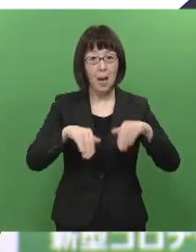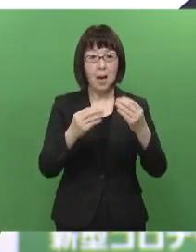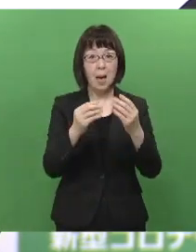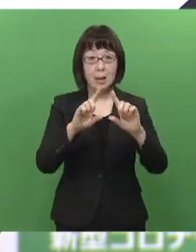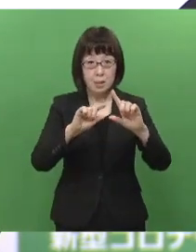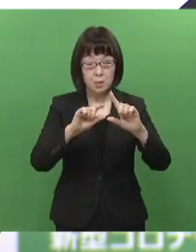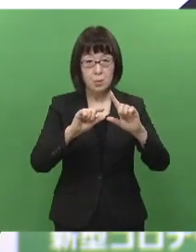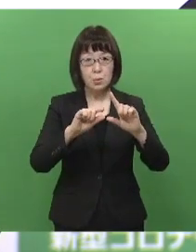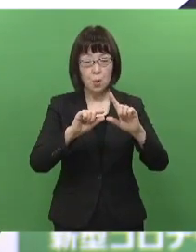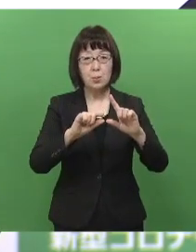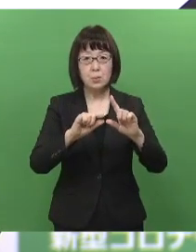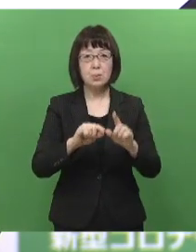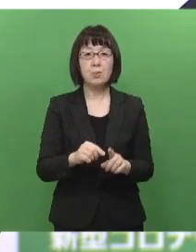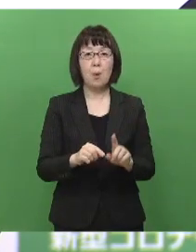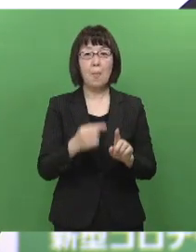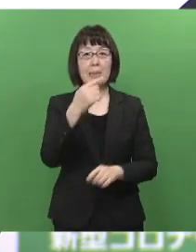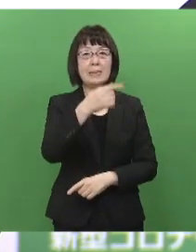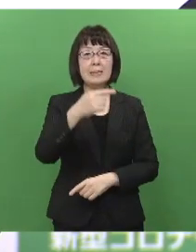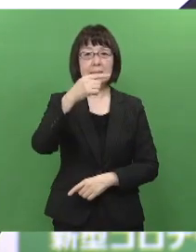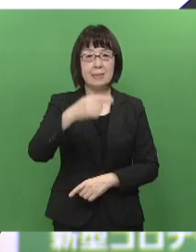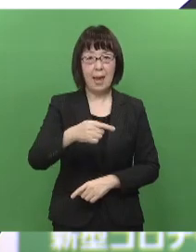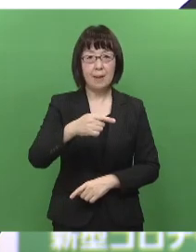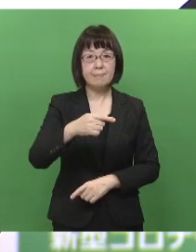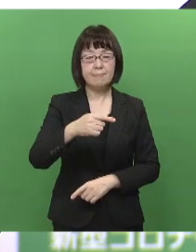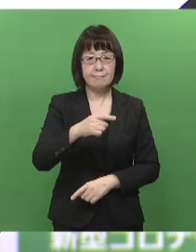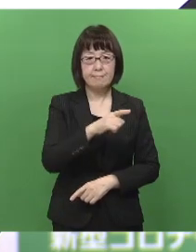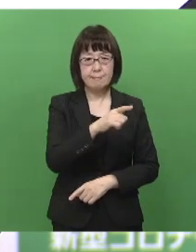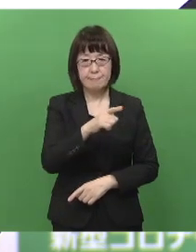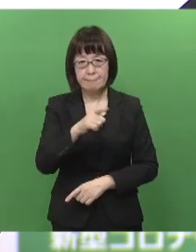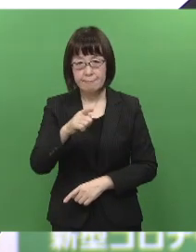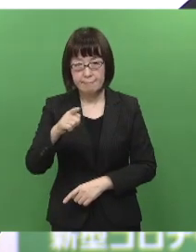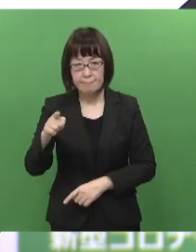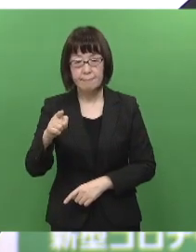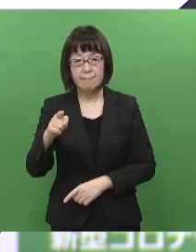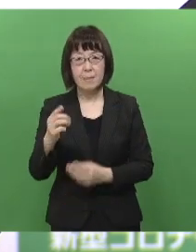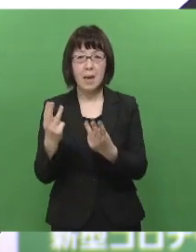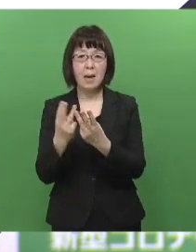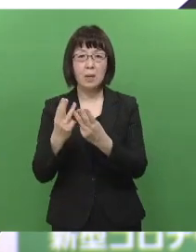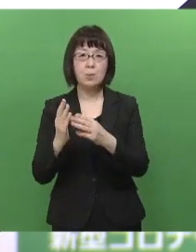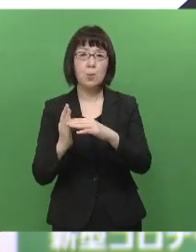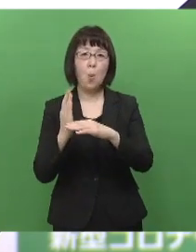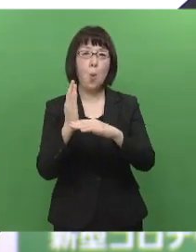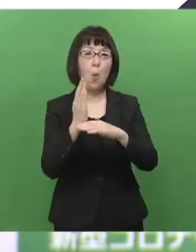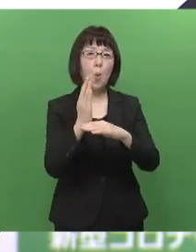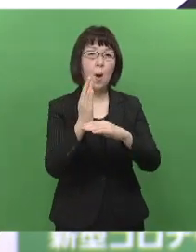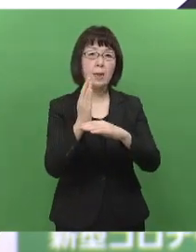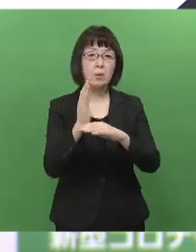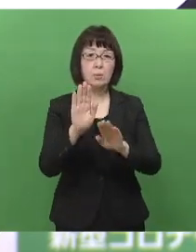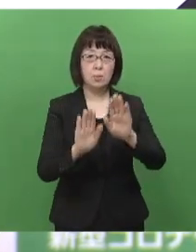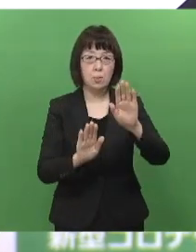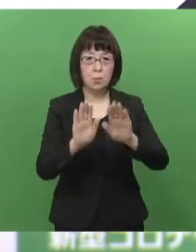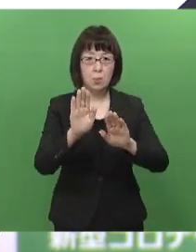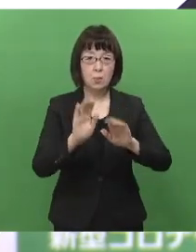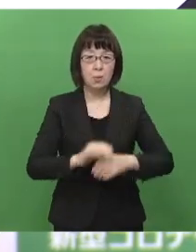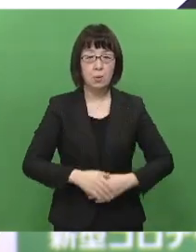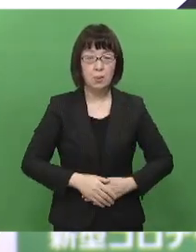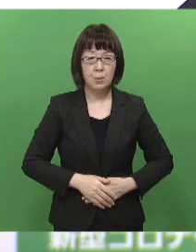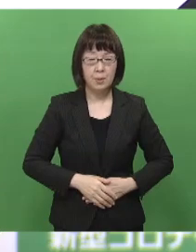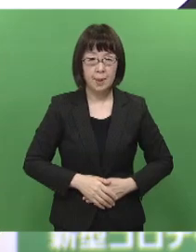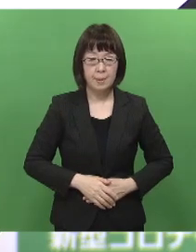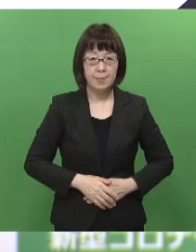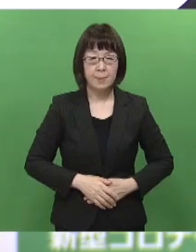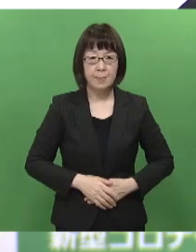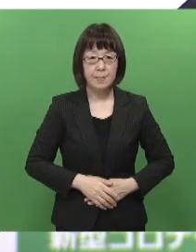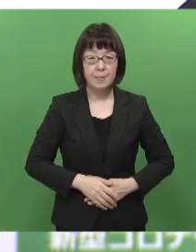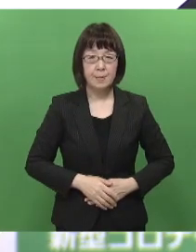1000の単位はこのところ残念ながら越しているということであります。そういう